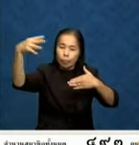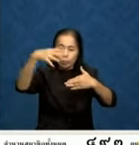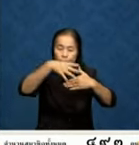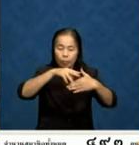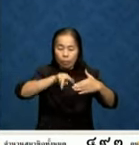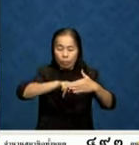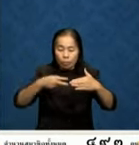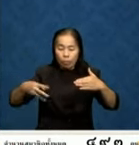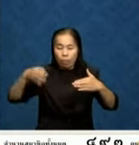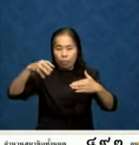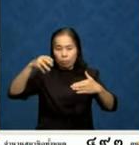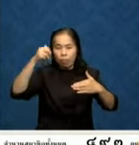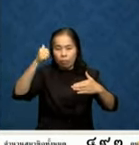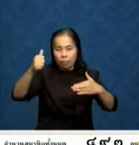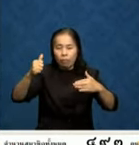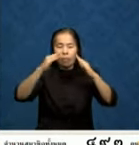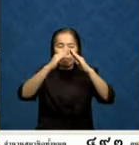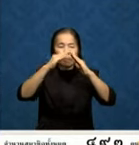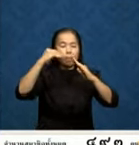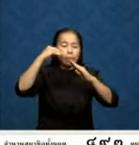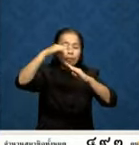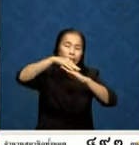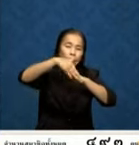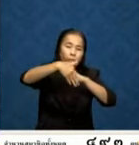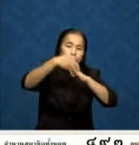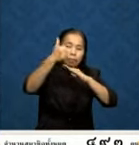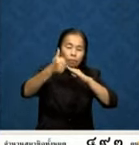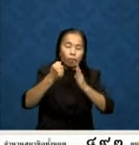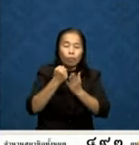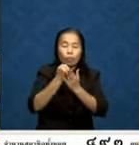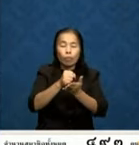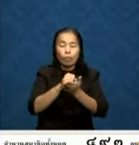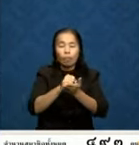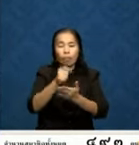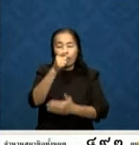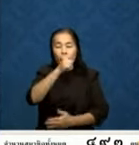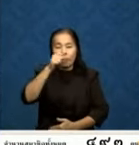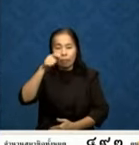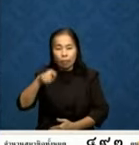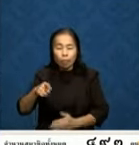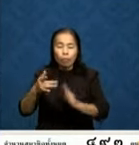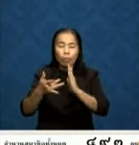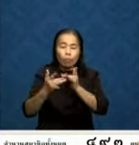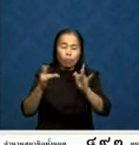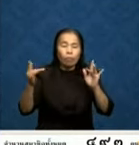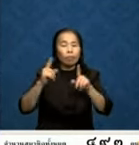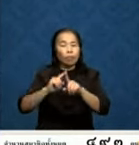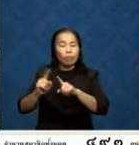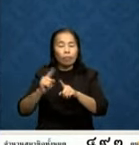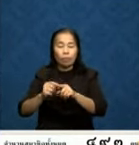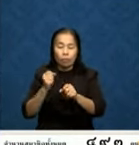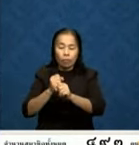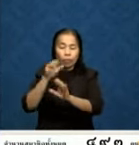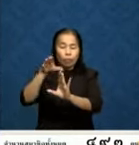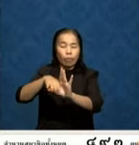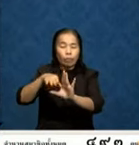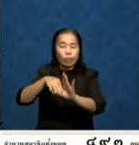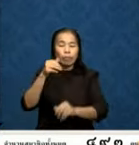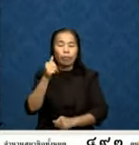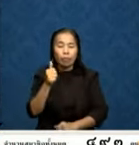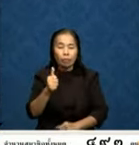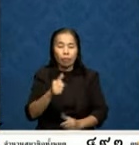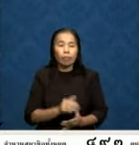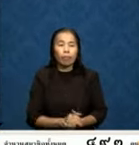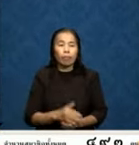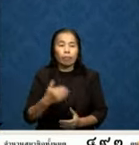การให้อำนวยความสะดวกเรื่องของแอปพลิเคชันนะครับทางออนไลน์ต่างๆนะครับให้สามารถลงทะเบียนได้นะครับแล้วก็รว